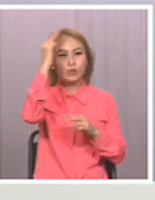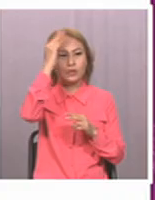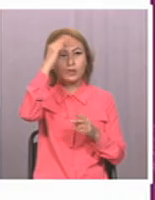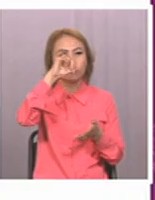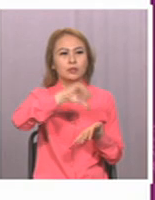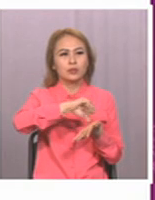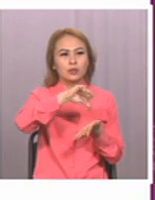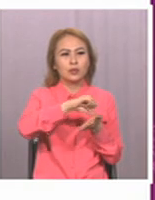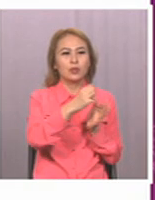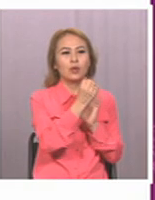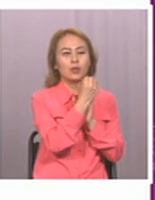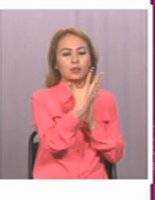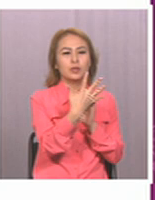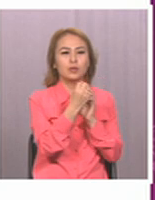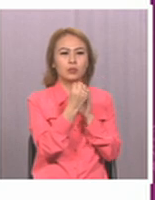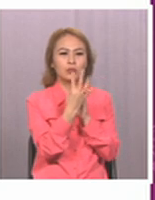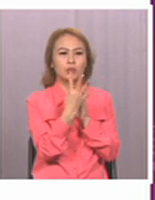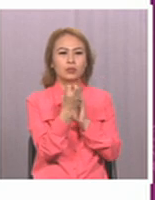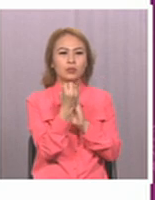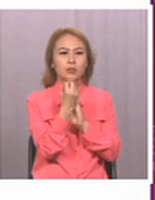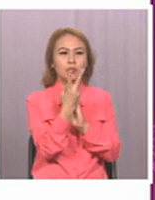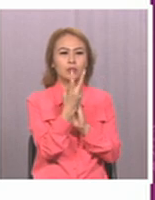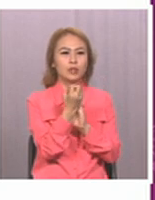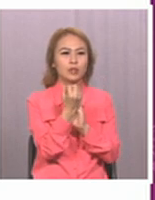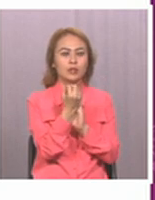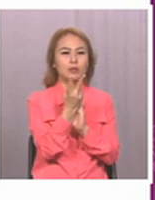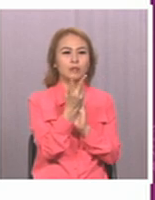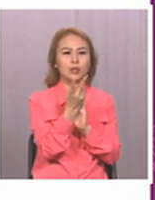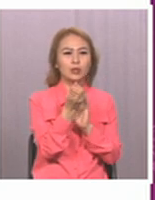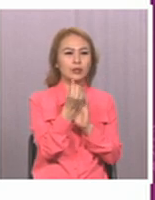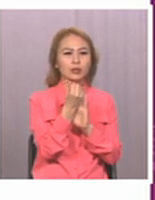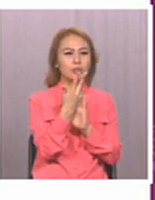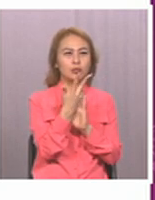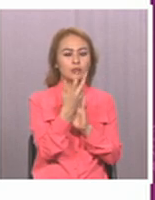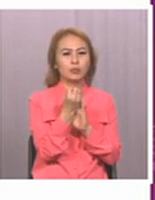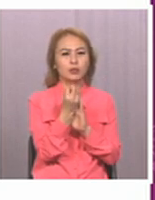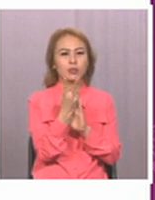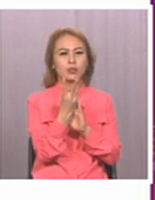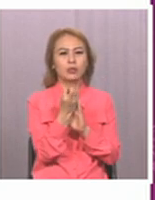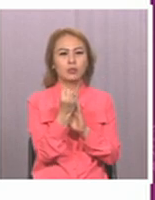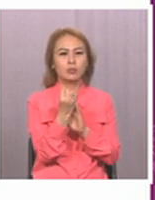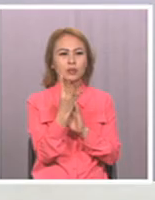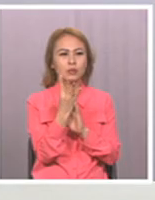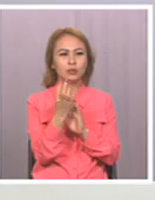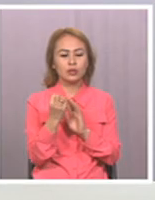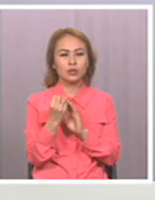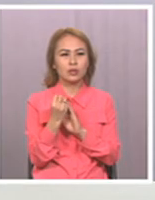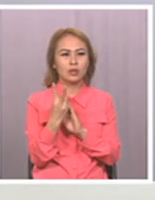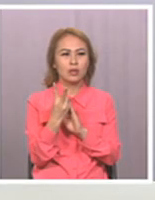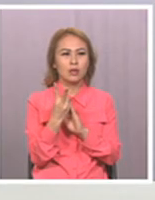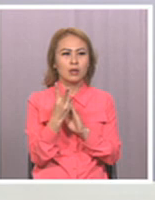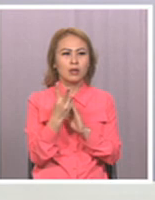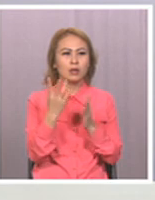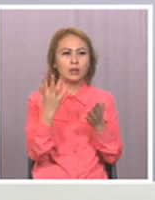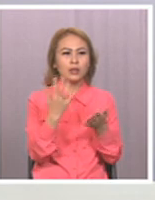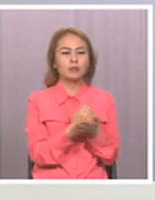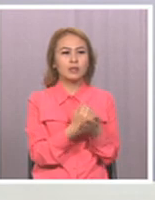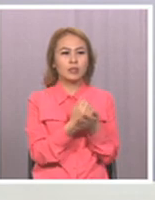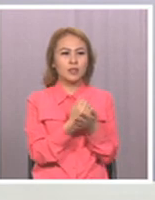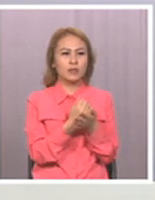14, 12, 12, 13, 12, 14, 12 ұпай алды. Оқушылардың